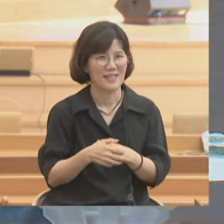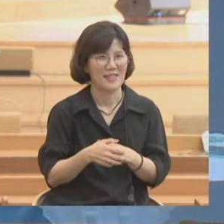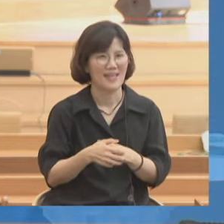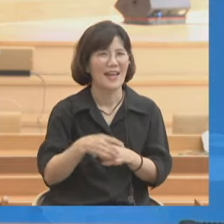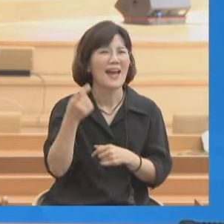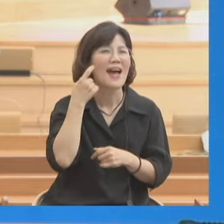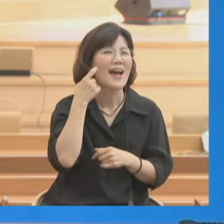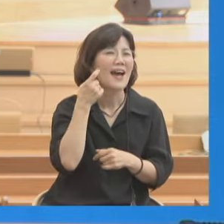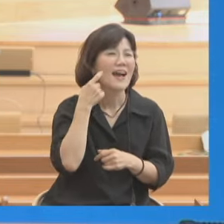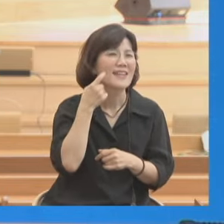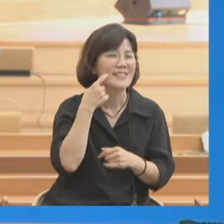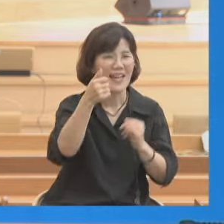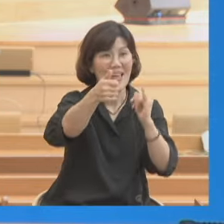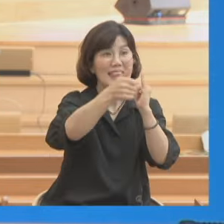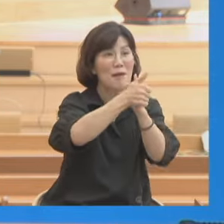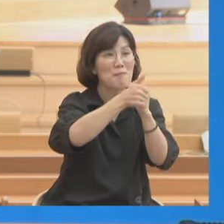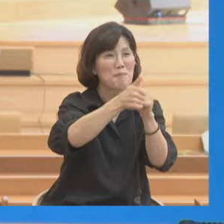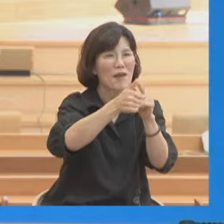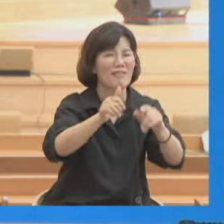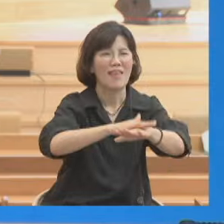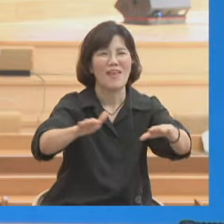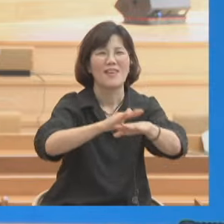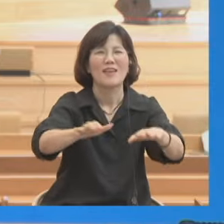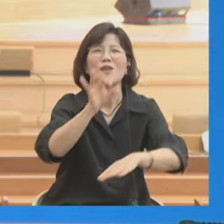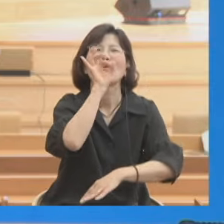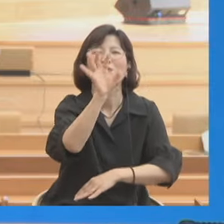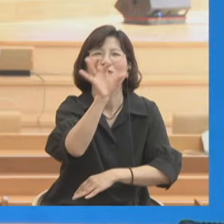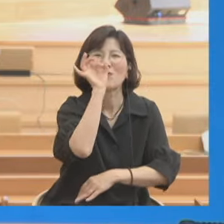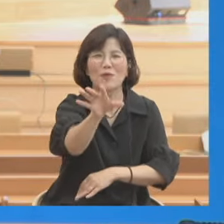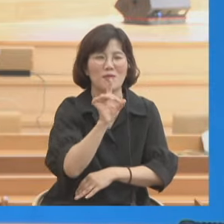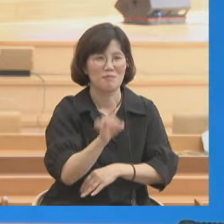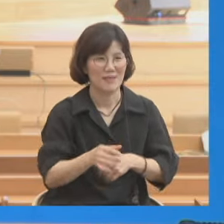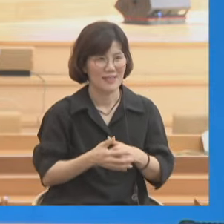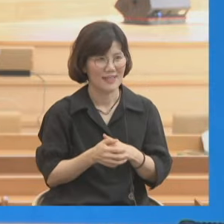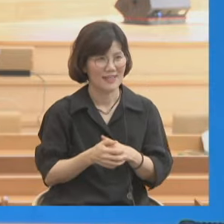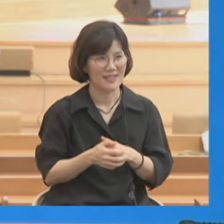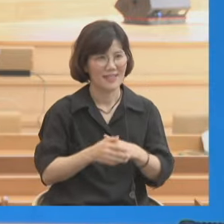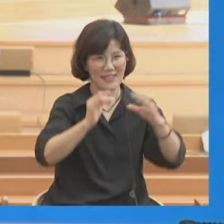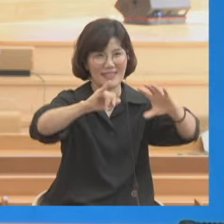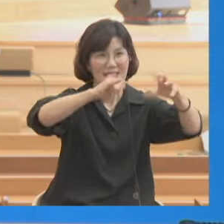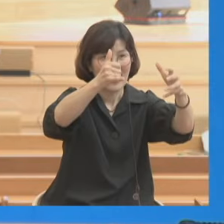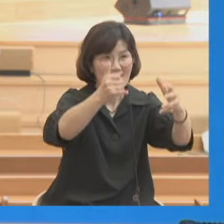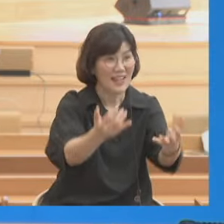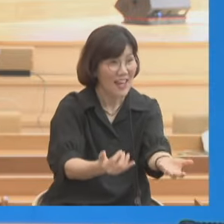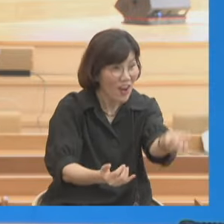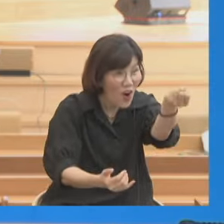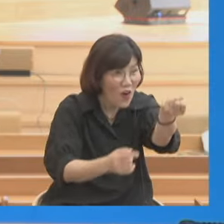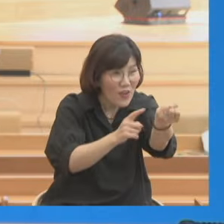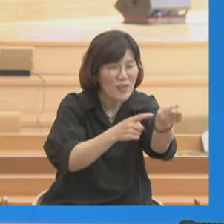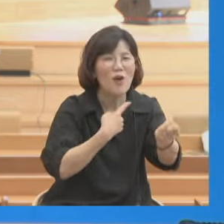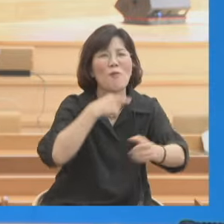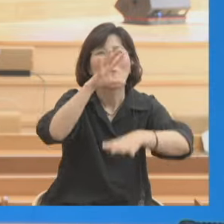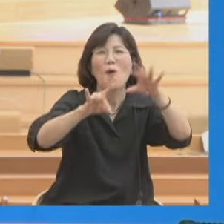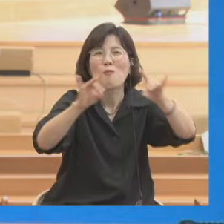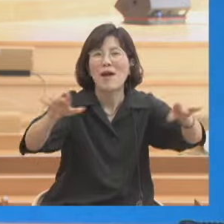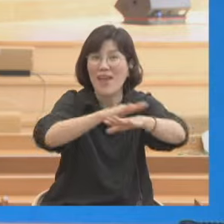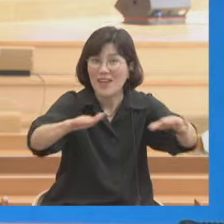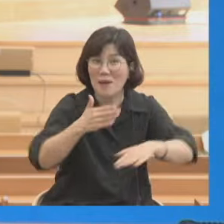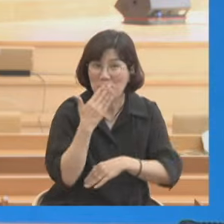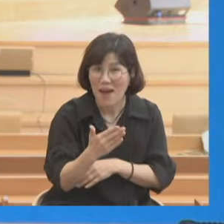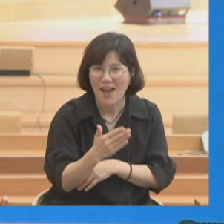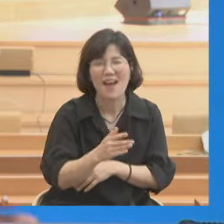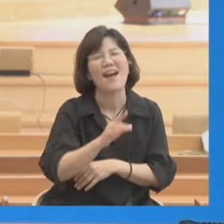가짜 남편으로 해결할 수 없다 그 말을 하는 거예요. 그런 세상의 것들로 목마름을 해결할 수 있는가